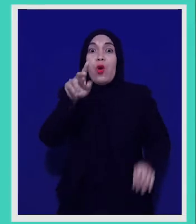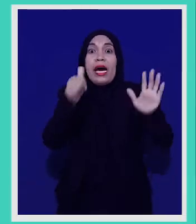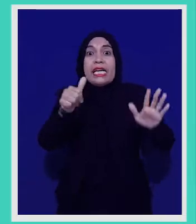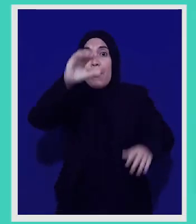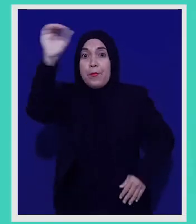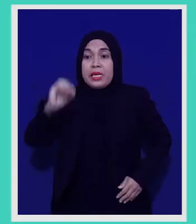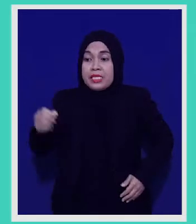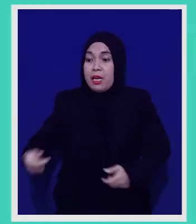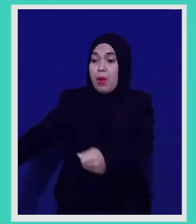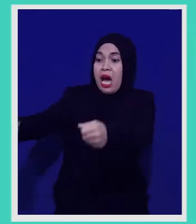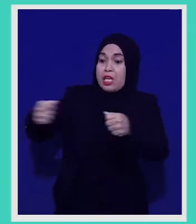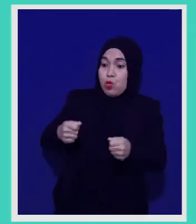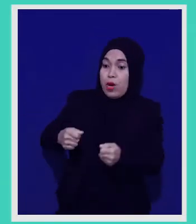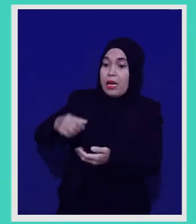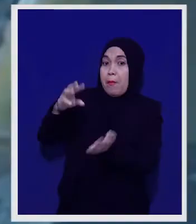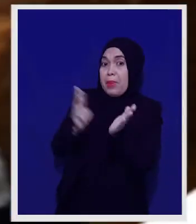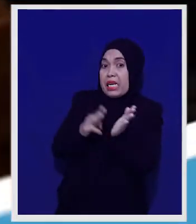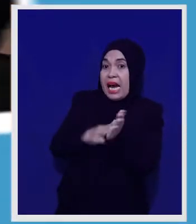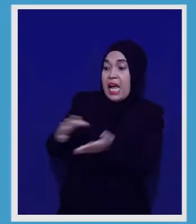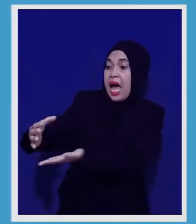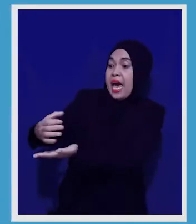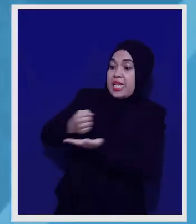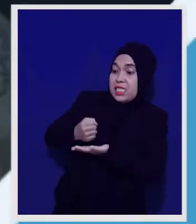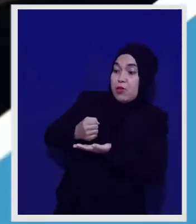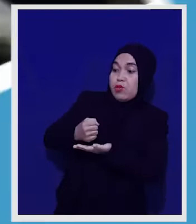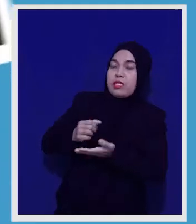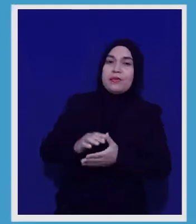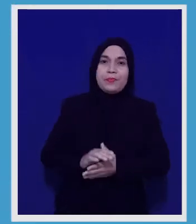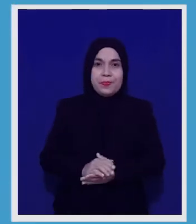mengajukan perkara eksekusi.